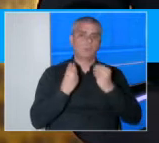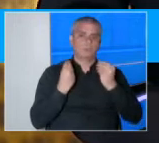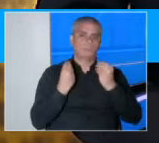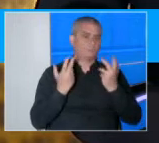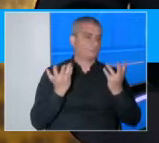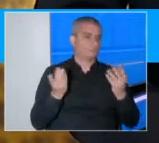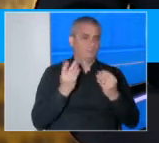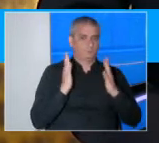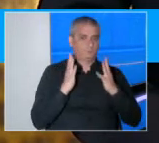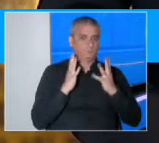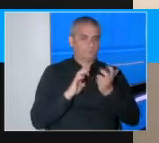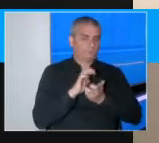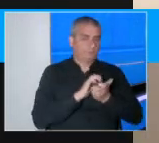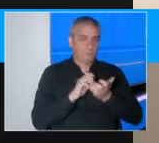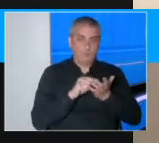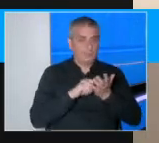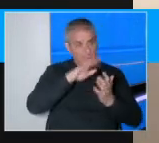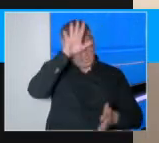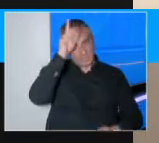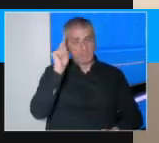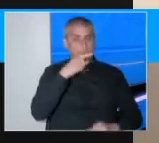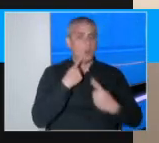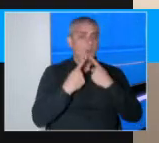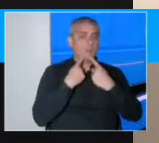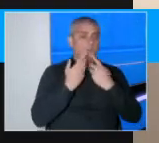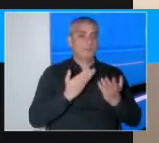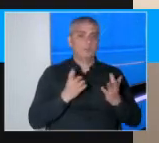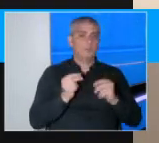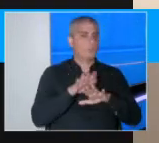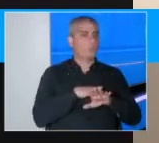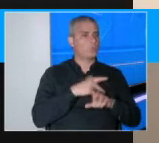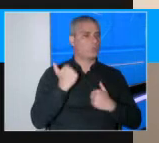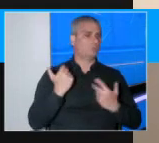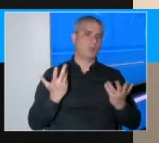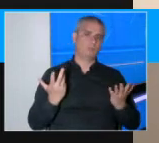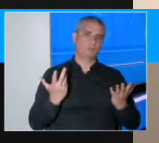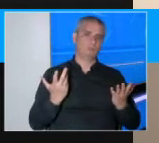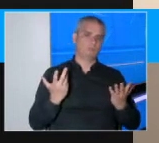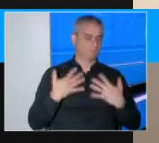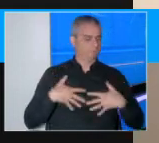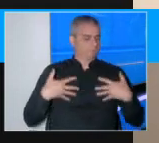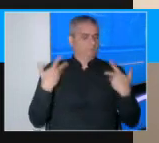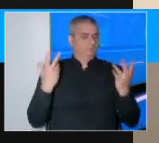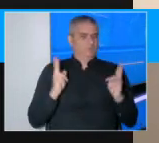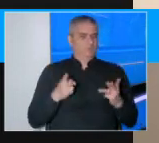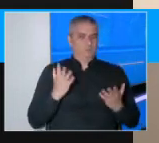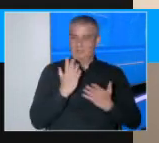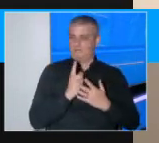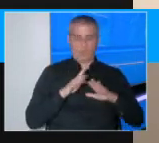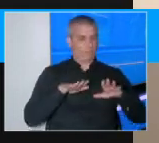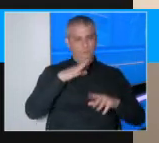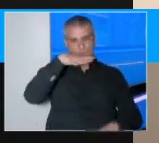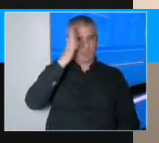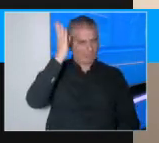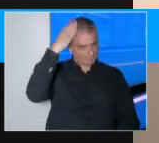יש פה משהו מאוד מאוד מורכב, כי האיראנים באו לשולחן המסע ומתן עם תחושה של התרוממות רוח. זה כבר לא ממשל טראמפ,